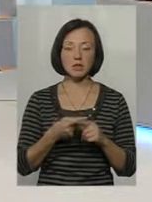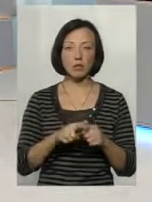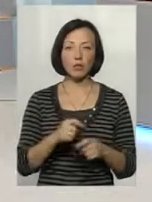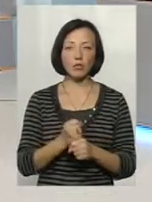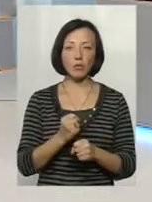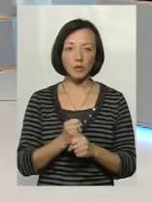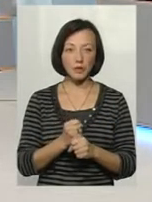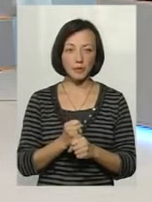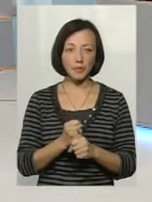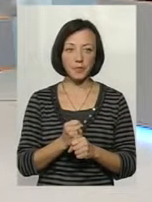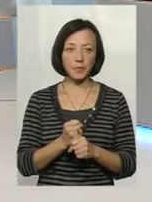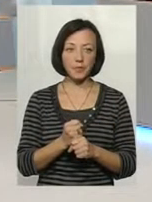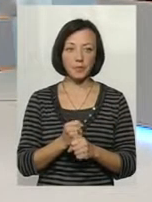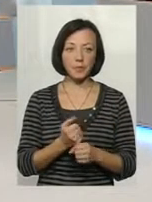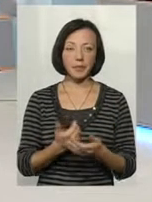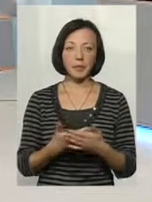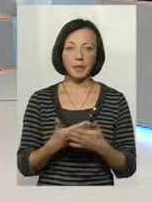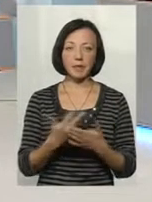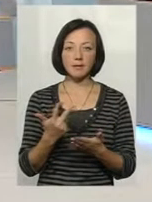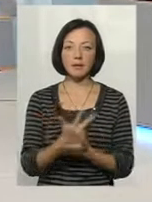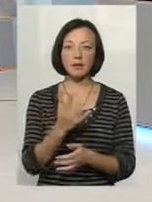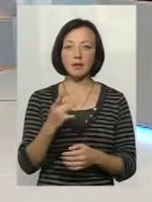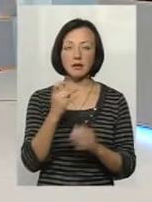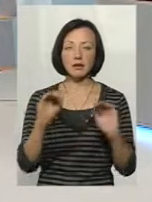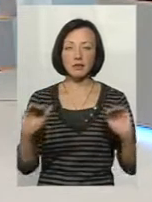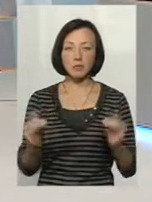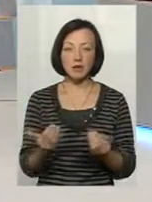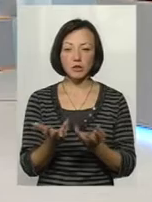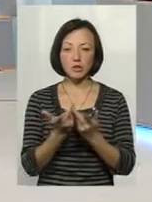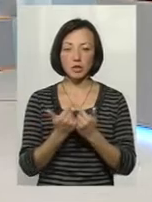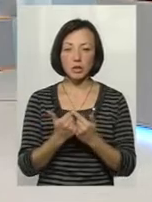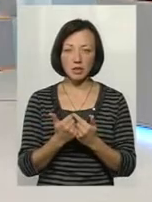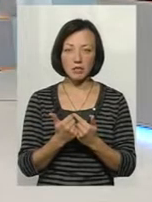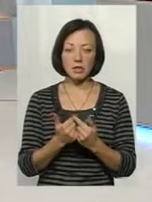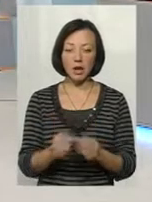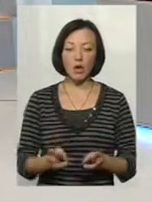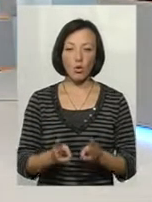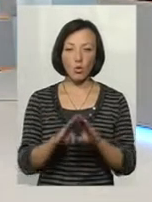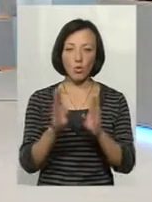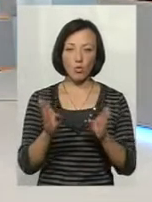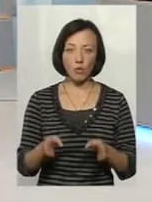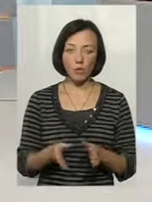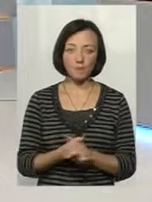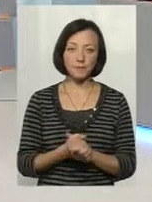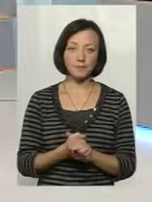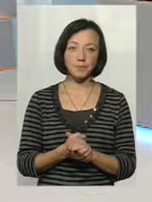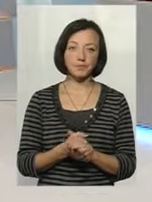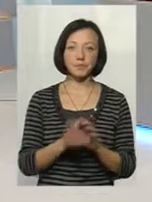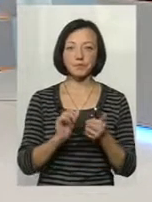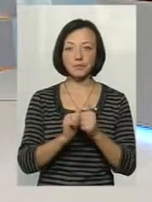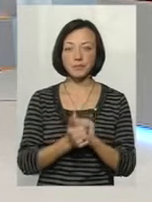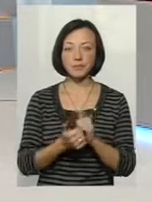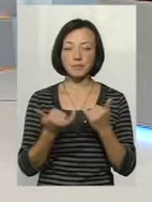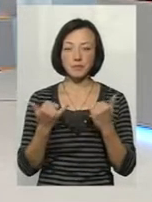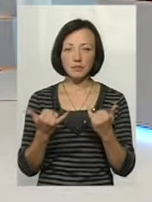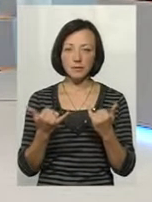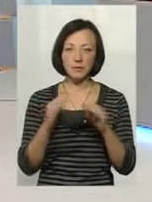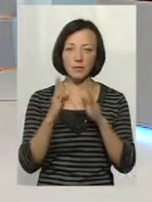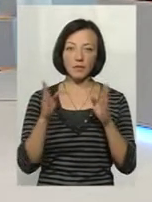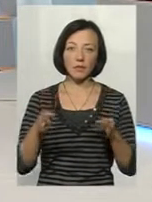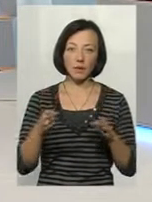роботи десь порядка в три рази зменшити кількість грубок. Тобто замінили їх сучасними